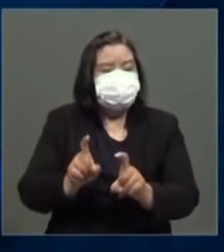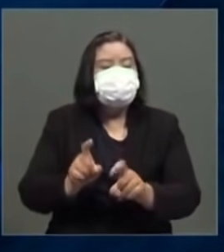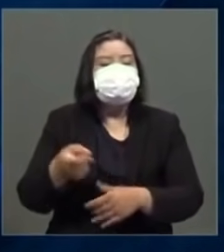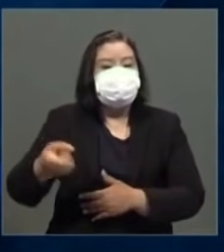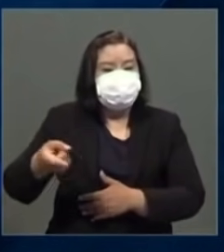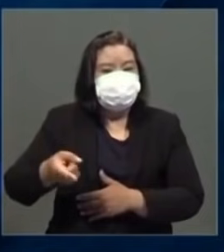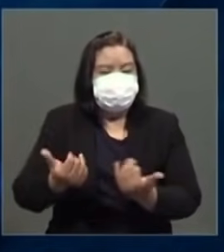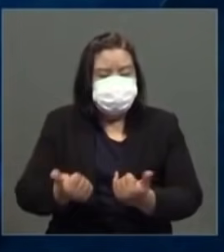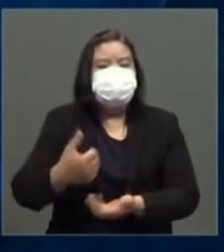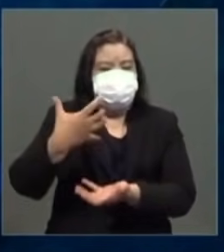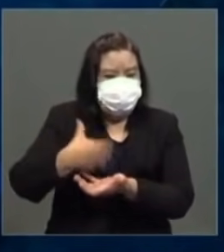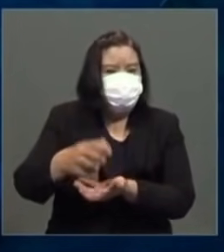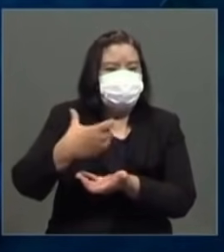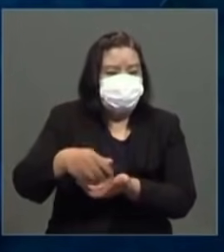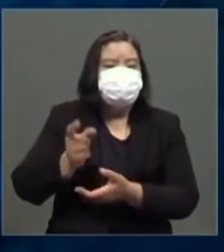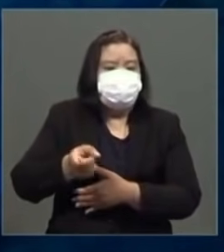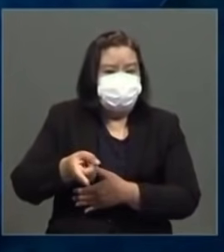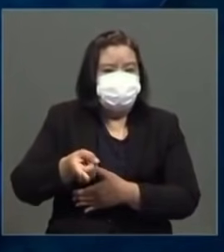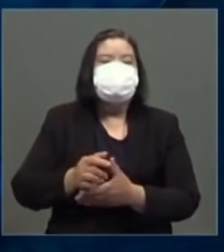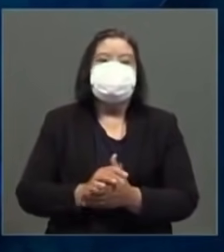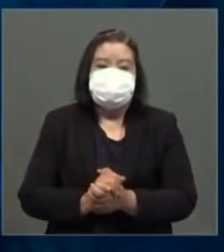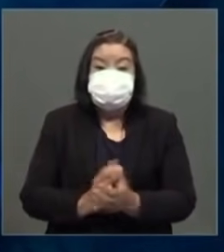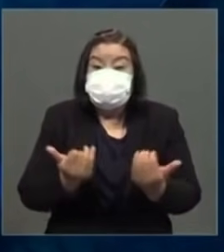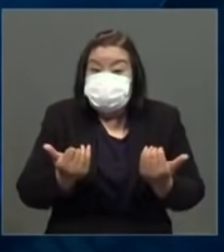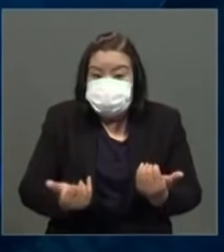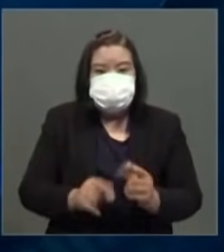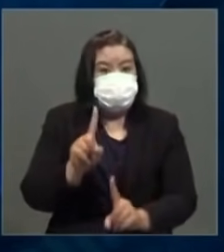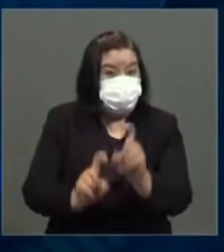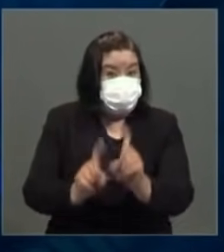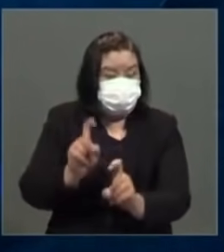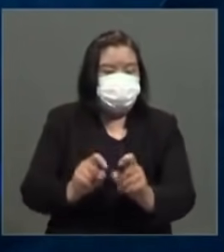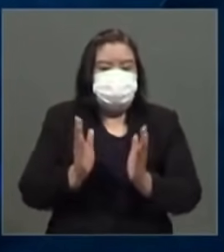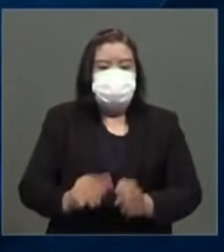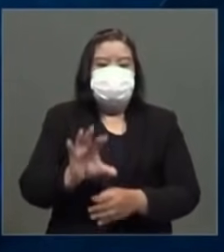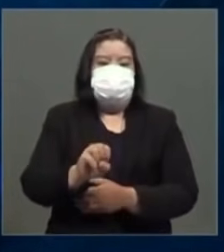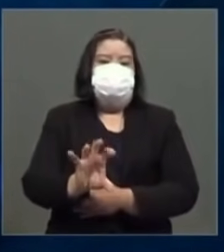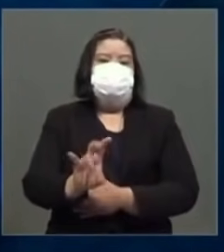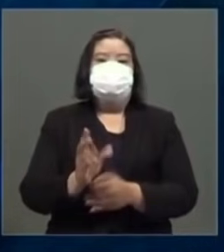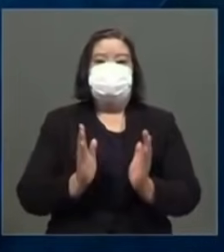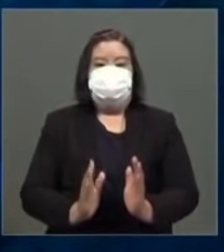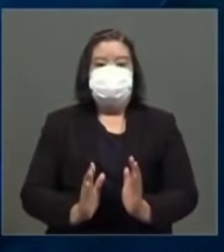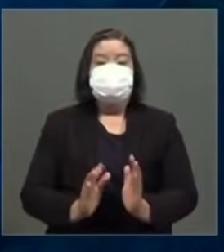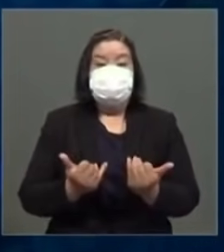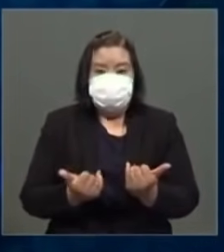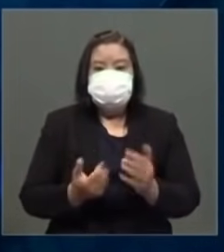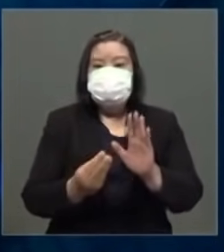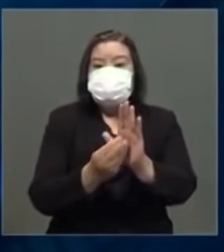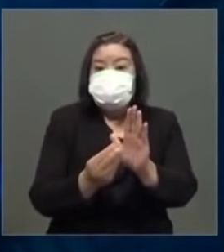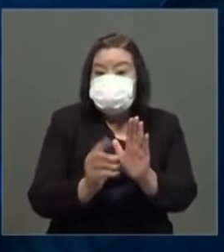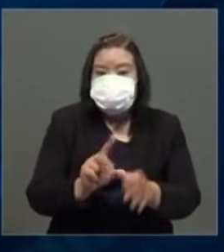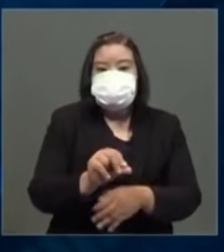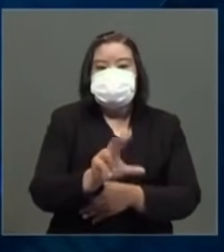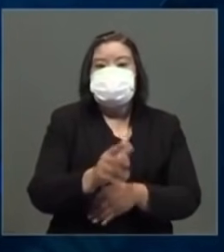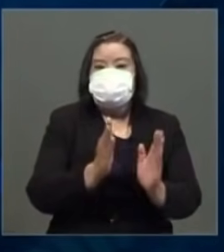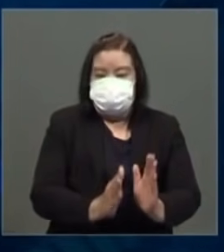นี้ก็กลับเรียนให้ทราบมาที่การเสียชีวิต57รายในกรุงเทพมหานครเกินครึ่งครับ33สมุทรป